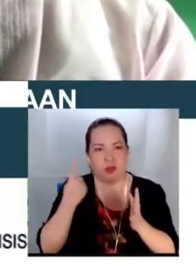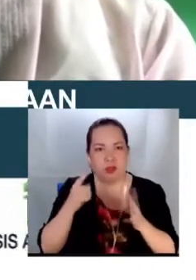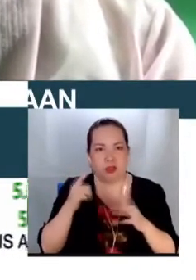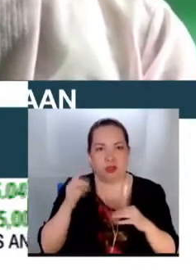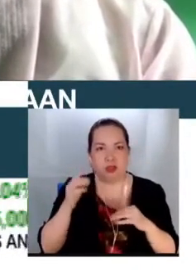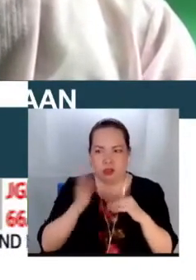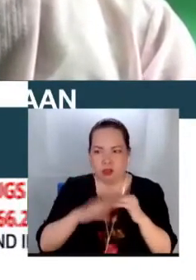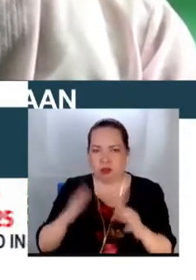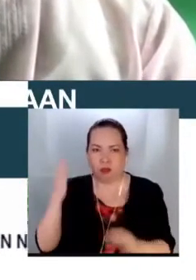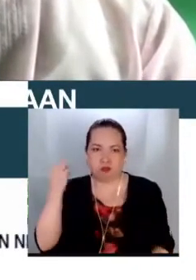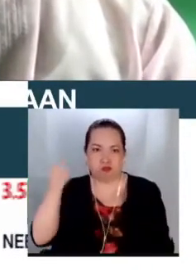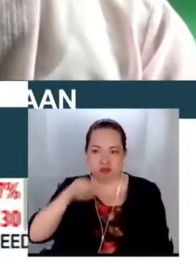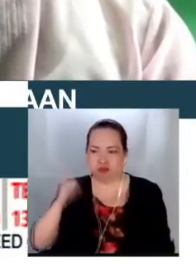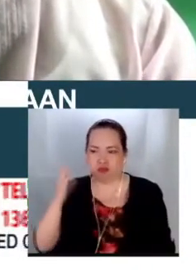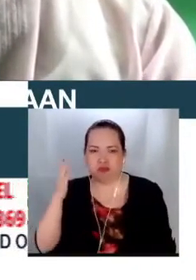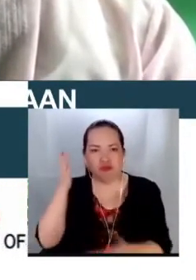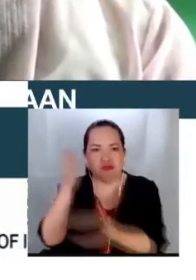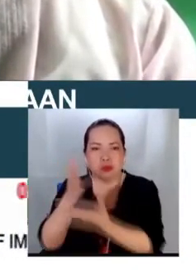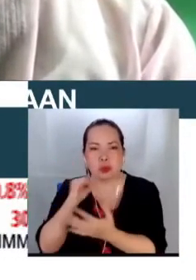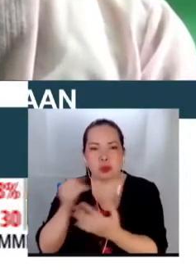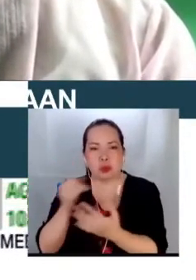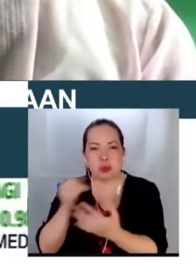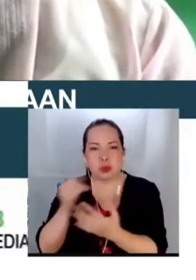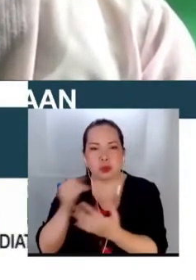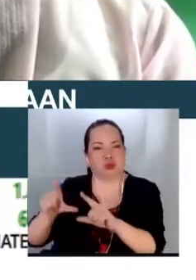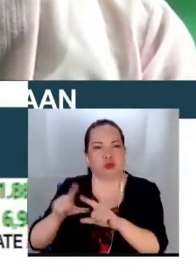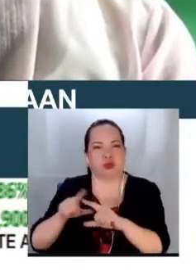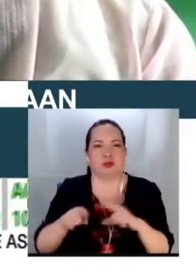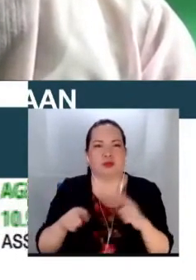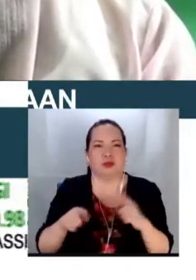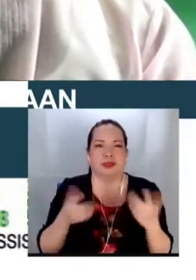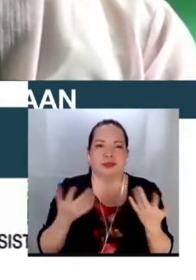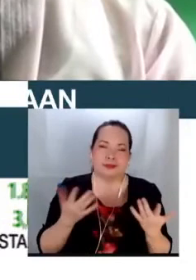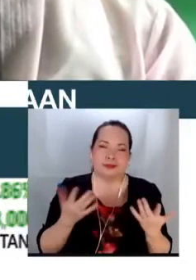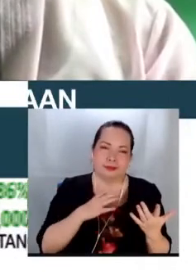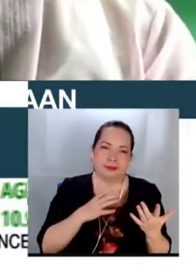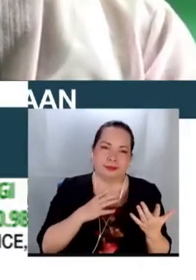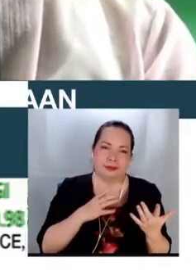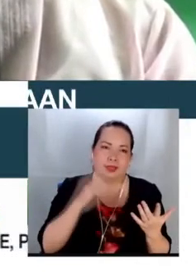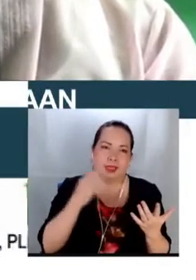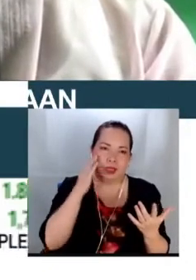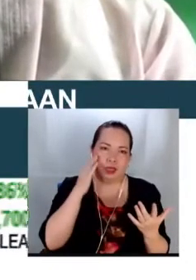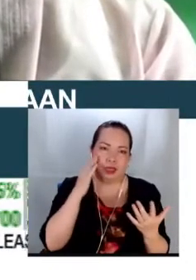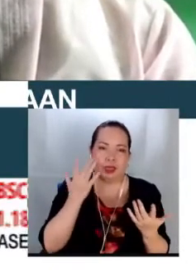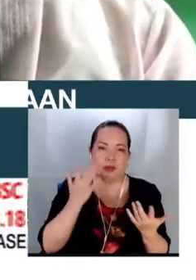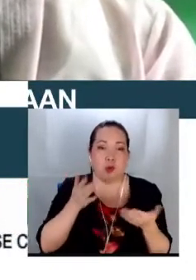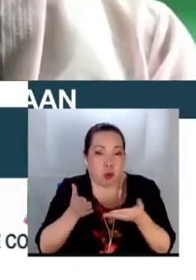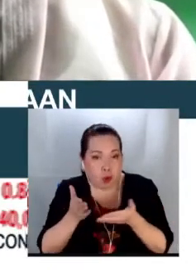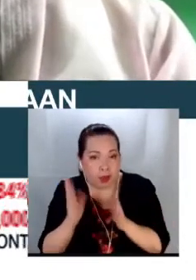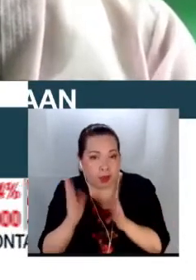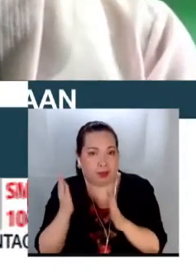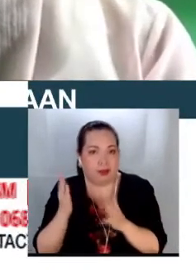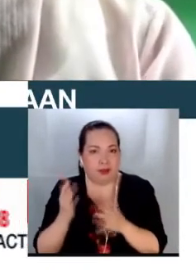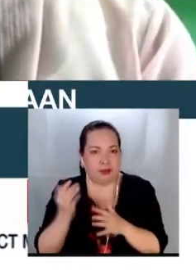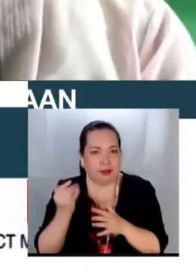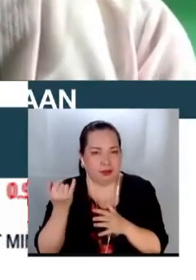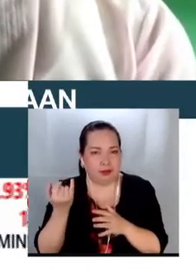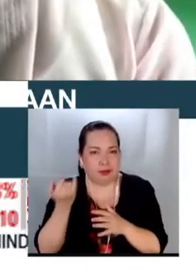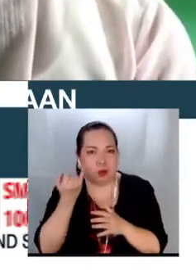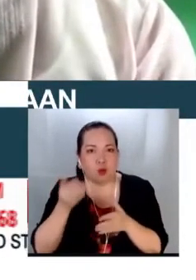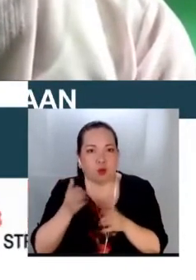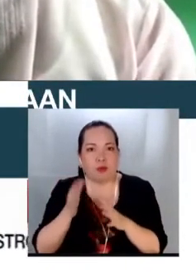yung mga akusado. Although, siyempre, clandestine na pagkilos yan para mawala sa